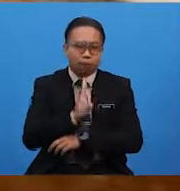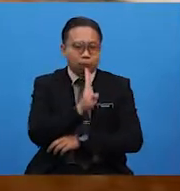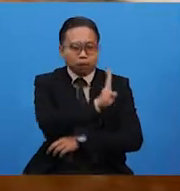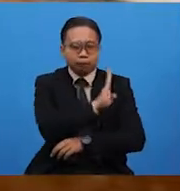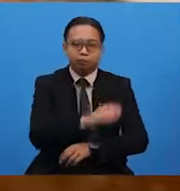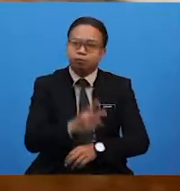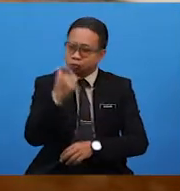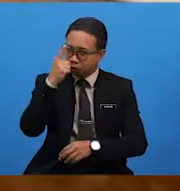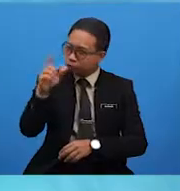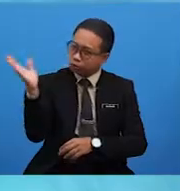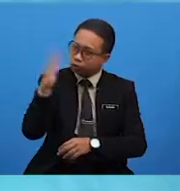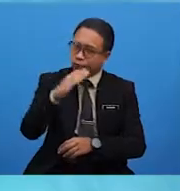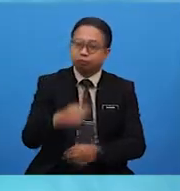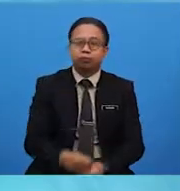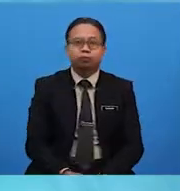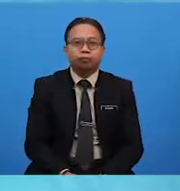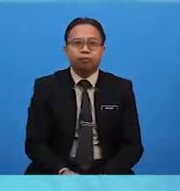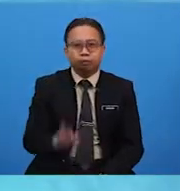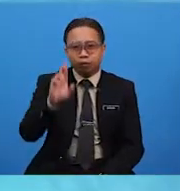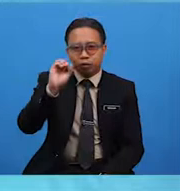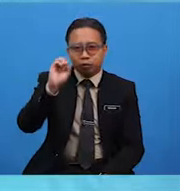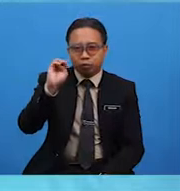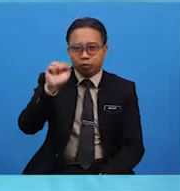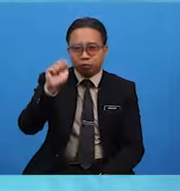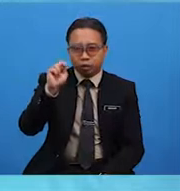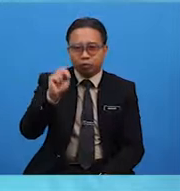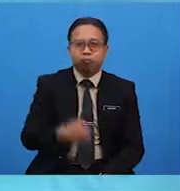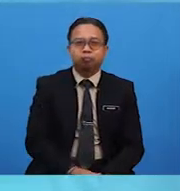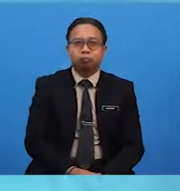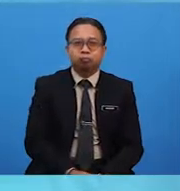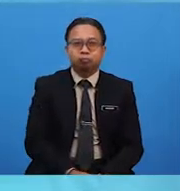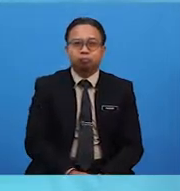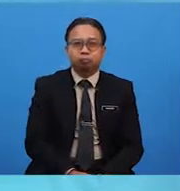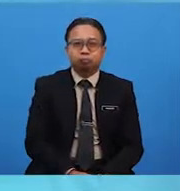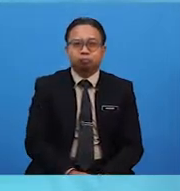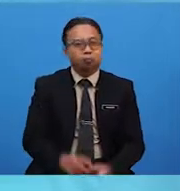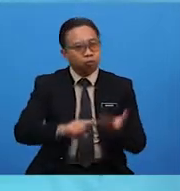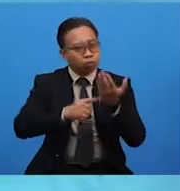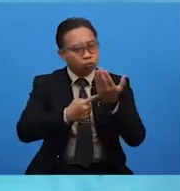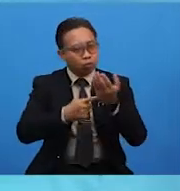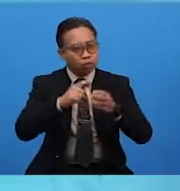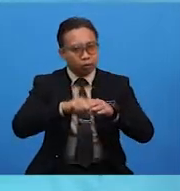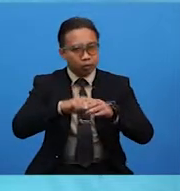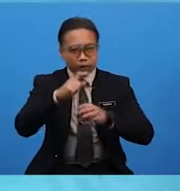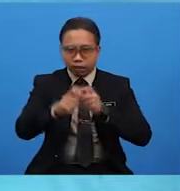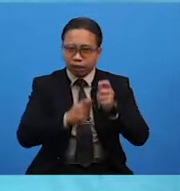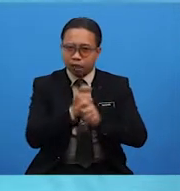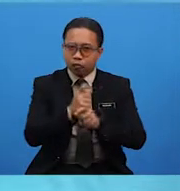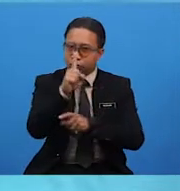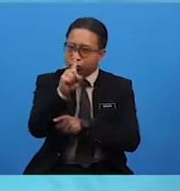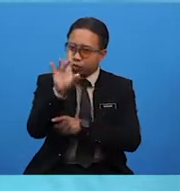kita tak medan magnetik Hindia aliran romantisme aliran romantisme bermula sekitar tahun